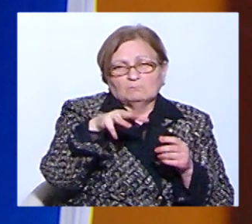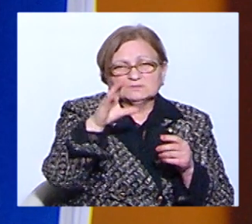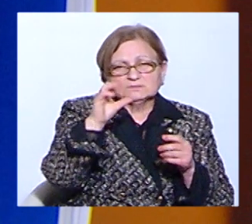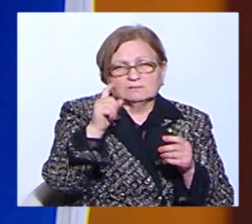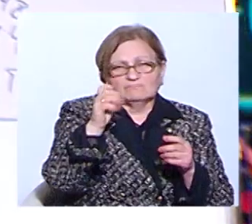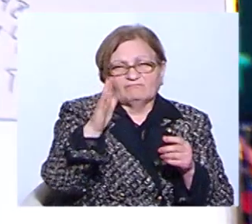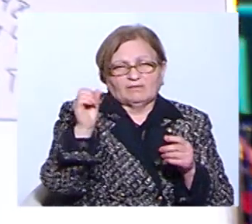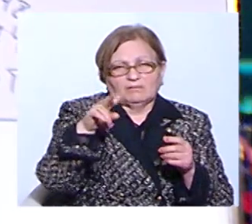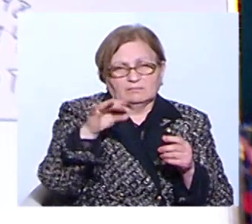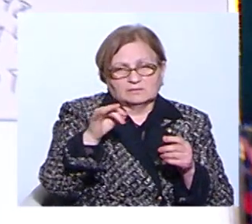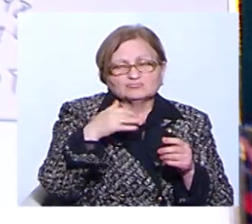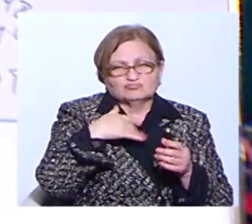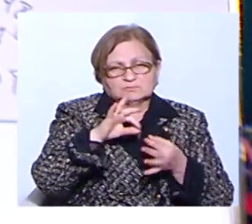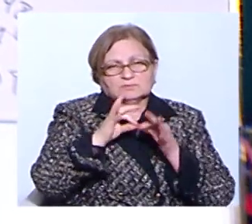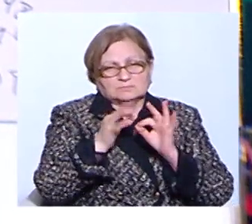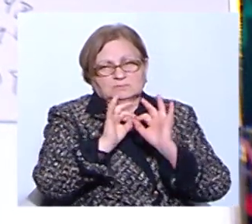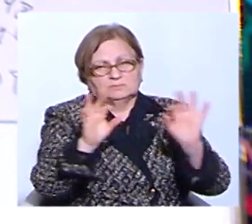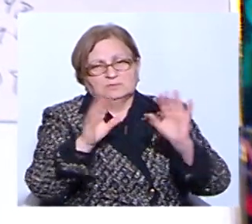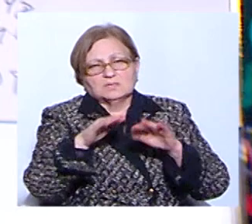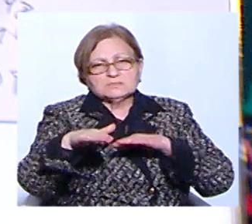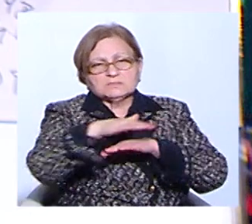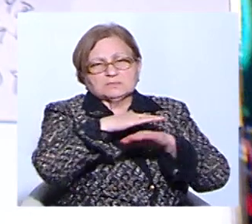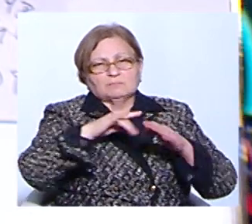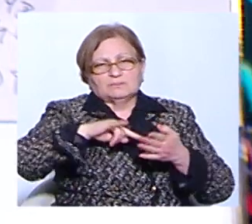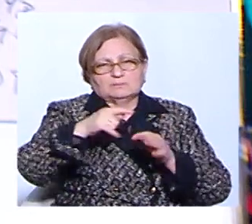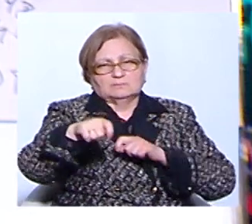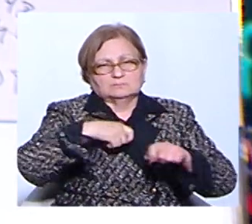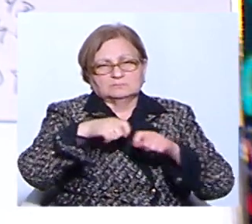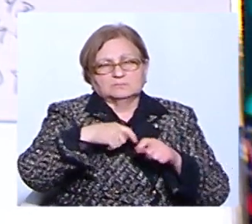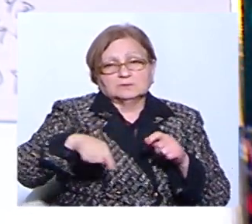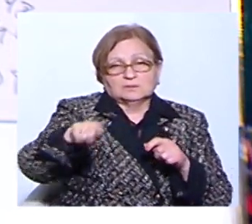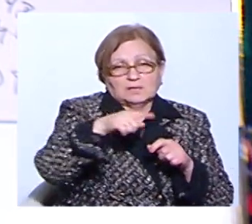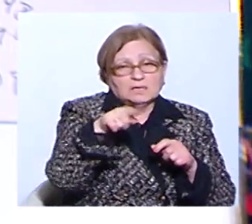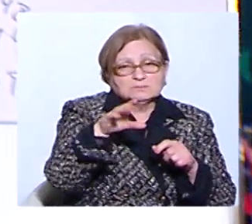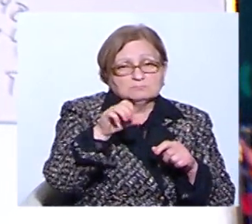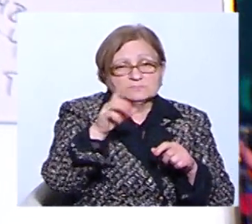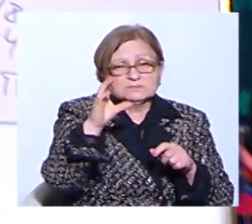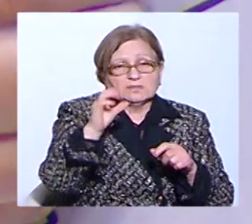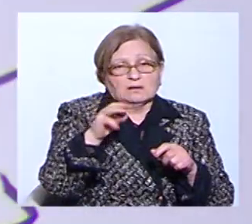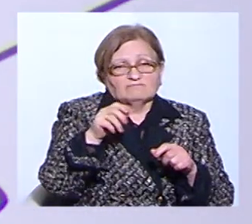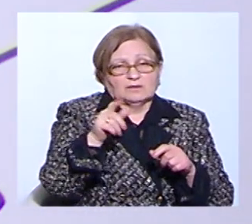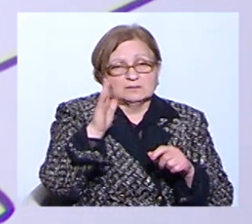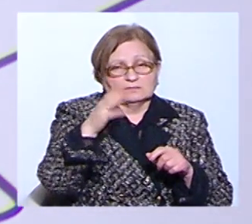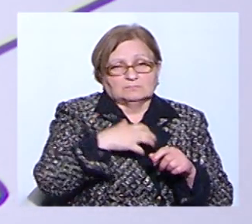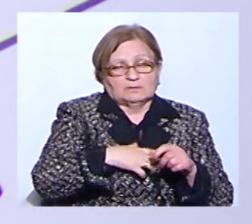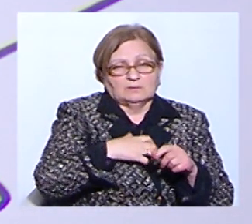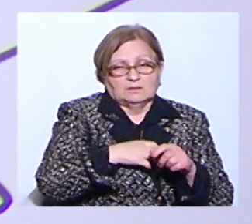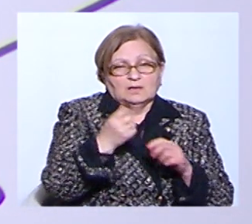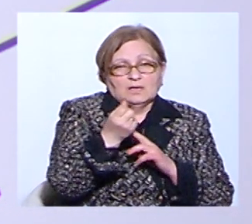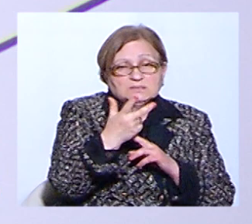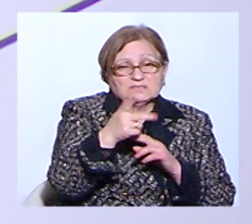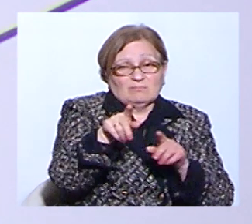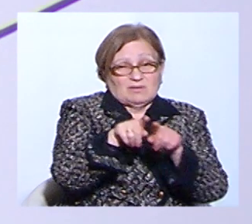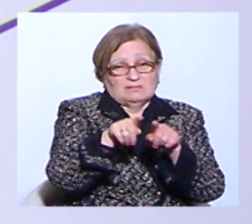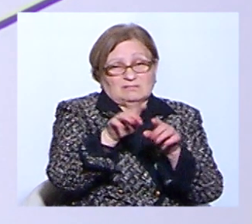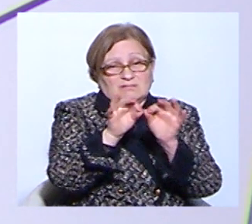უფრო დეტალურად ვისაუბრებთ ზედაპირის ფართობზე შესაბამისად სახელი დაანდიდ როლს ითამაშეს. აი ეს შემთხვევაში აი ეს 13 ტოლი მონაკვეთი